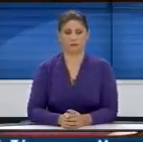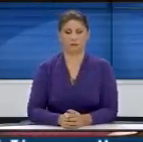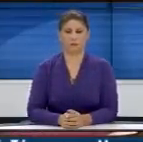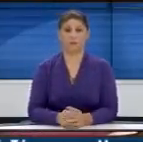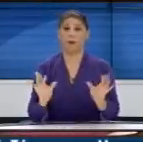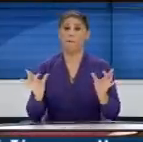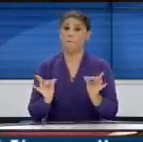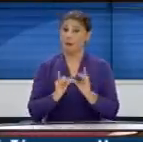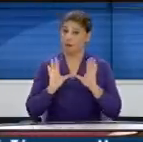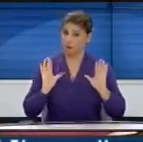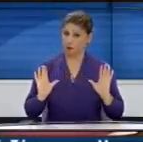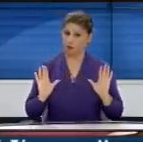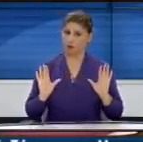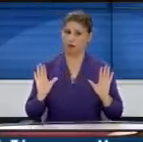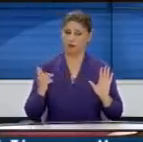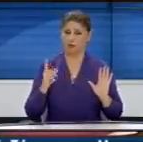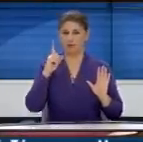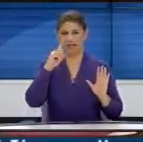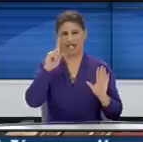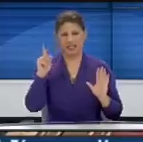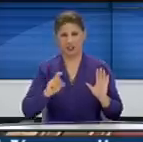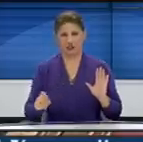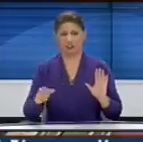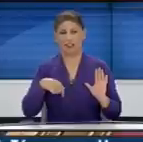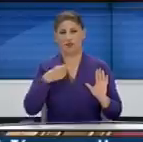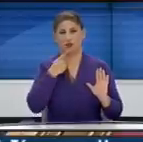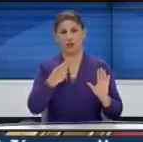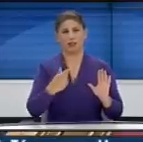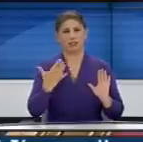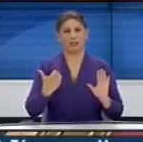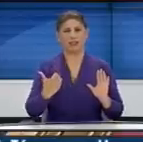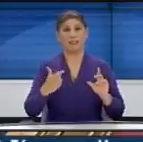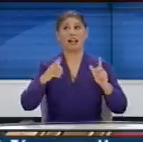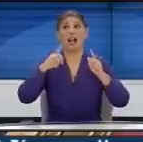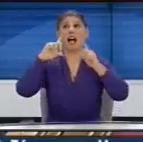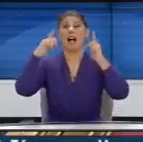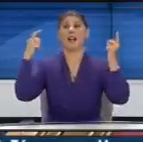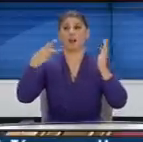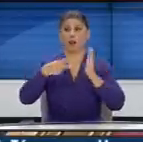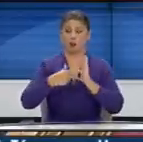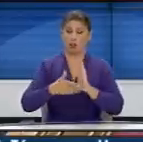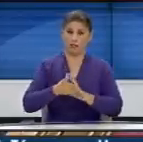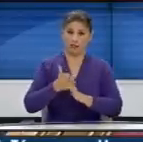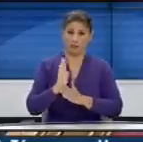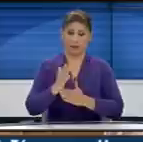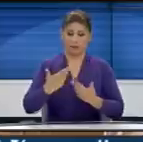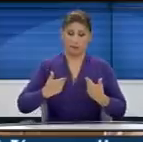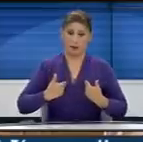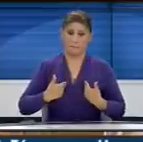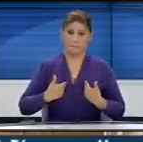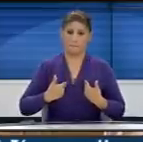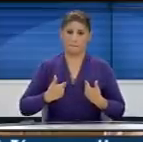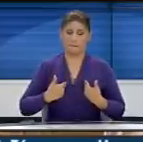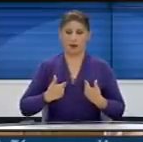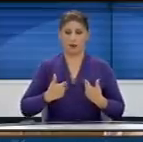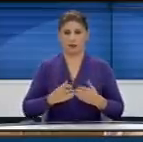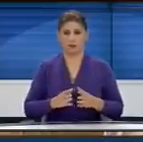Παρεπιπτόντως, μιας και μια ζωή, γι' αυτό λέτε για το ότι είχατε Άγιο το 2015 με εμάς, τους Φεδρούς